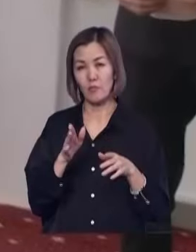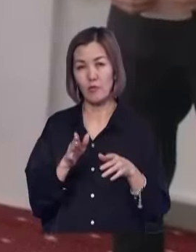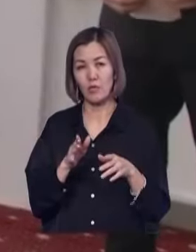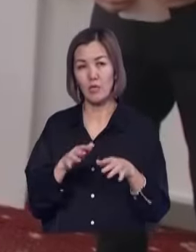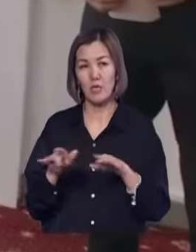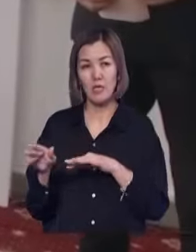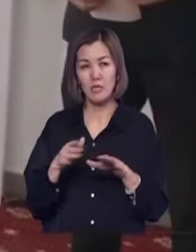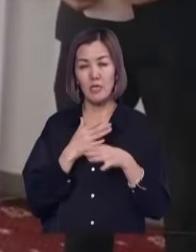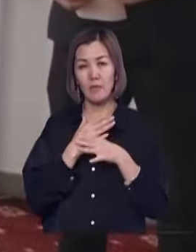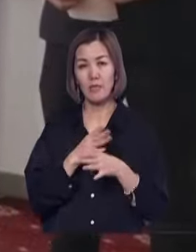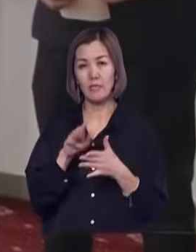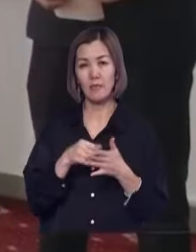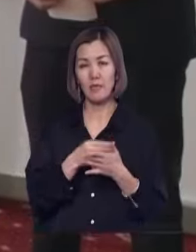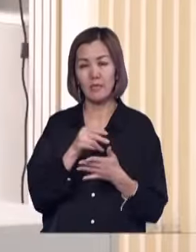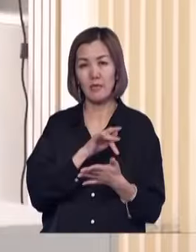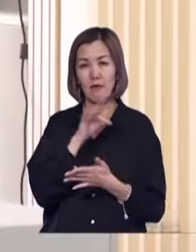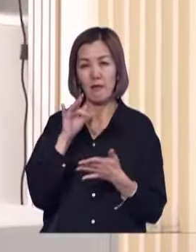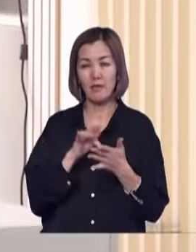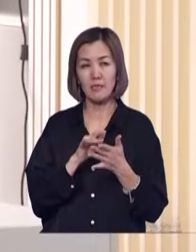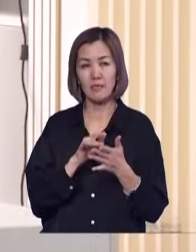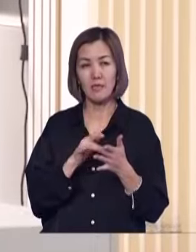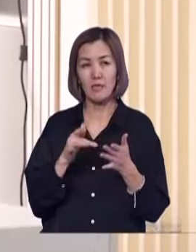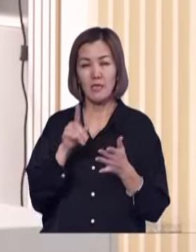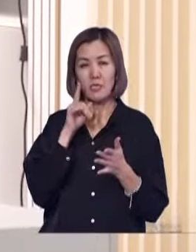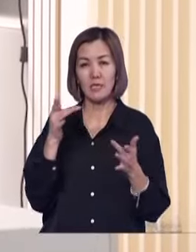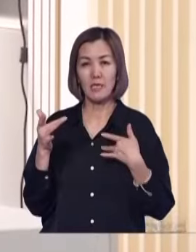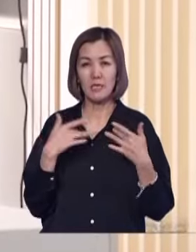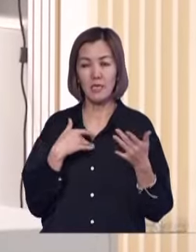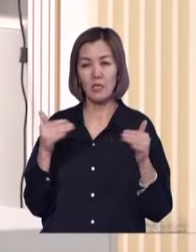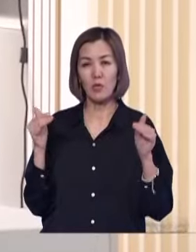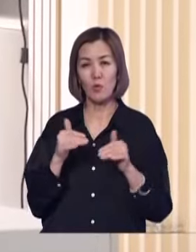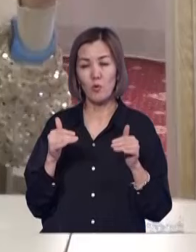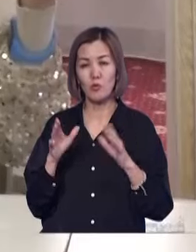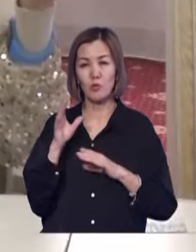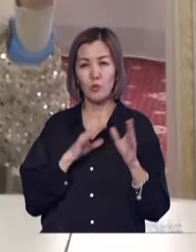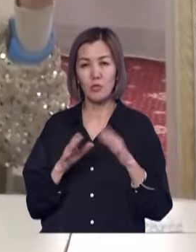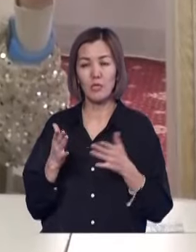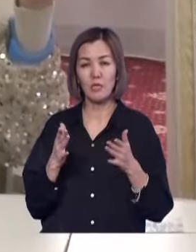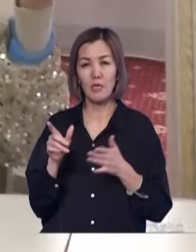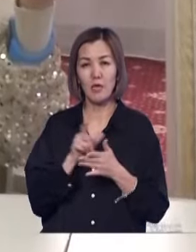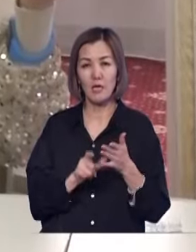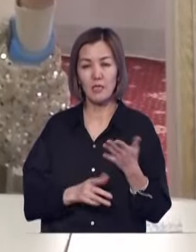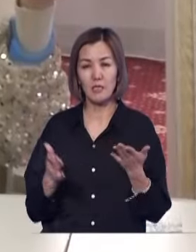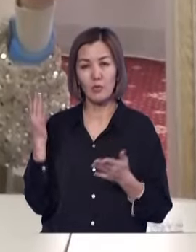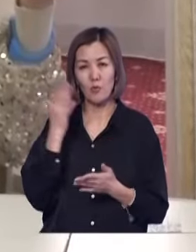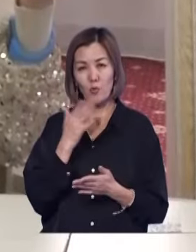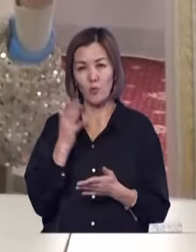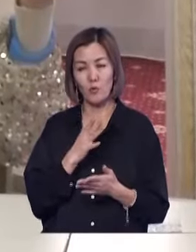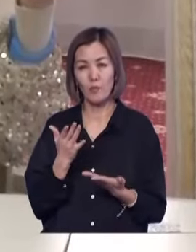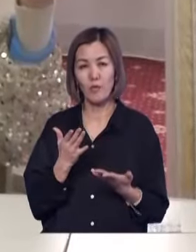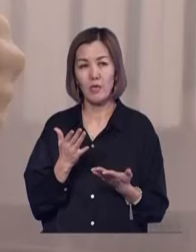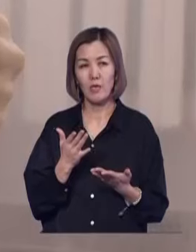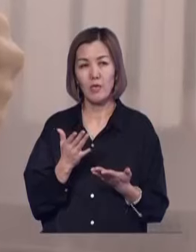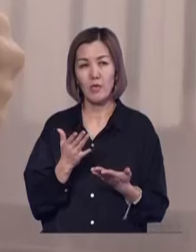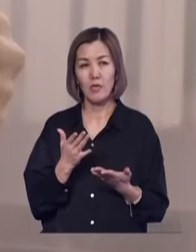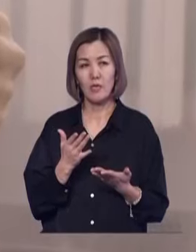шара барысында бас қаланың жастар театрының өнерпаздары мен колледж студенттері ақынның өлеңін оқып, поэзия сүйер